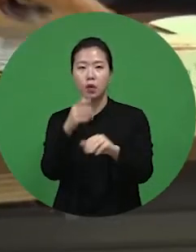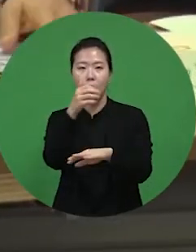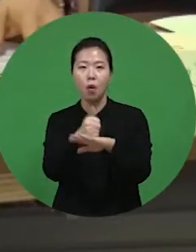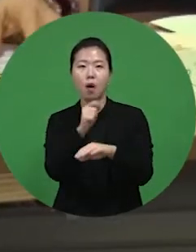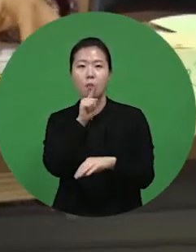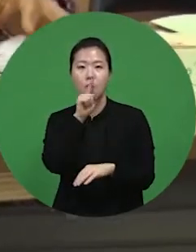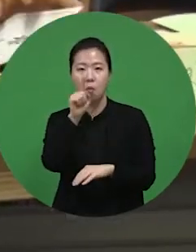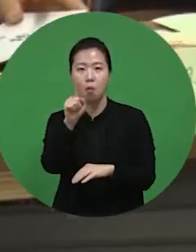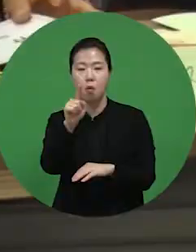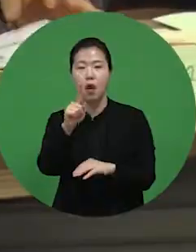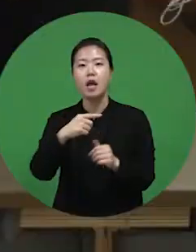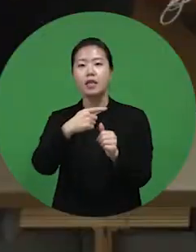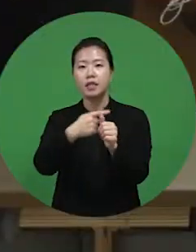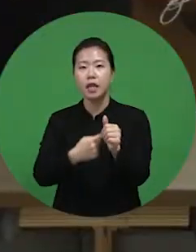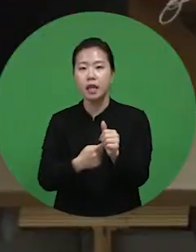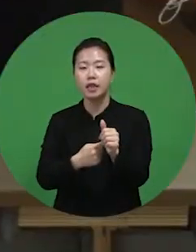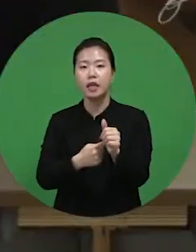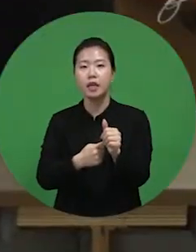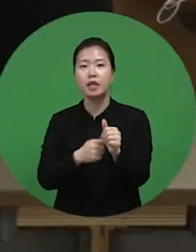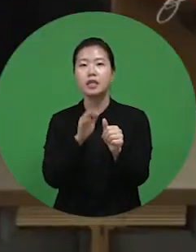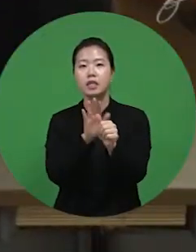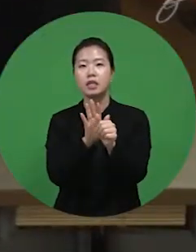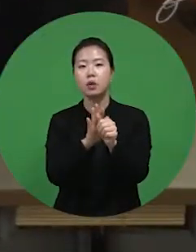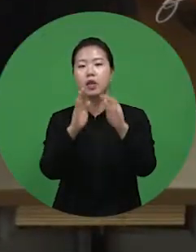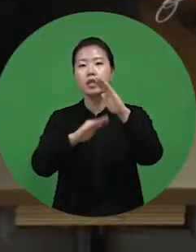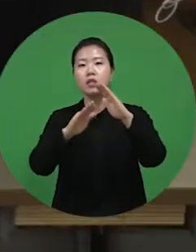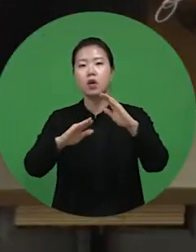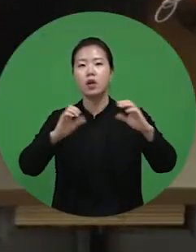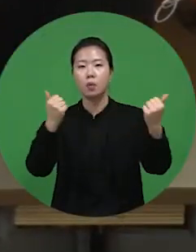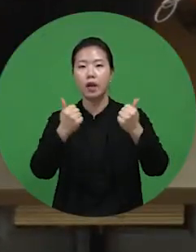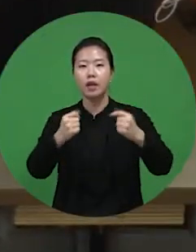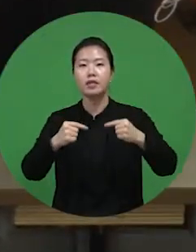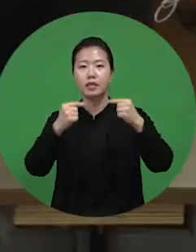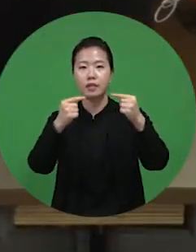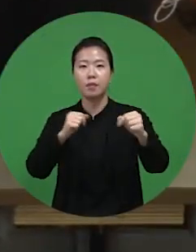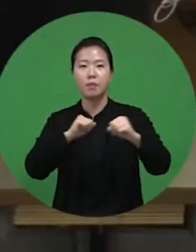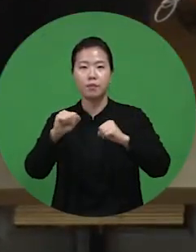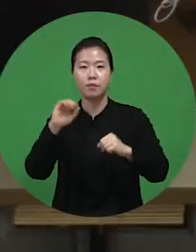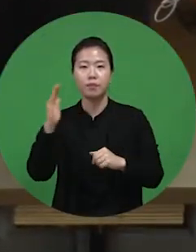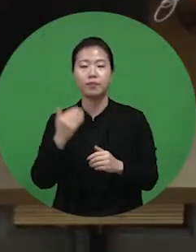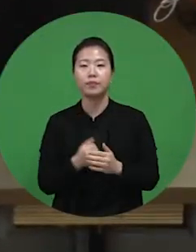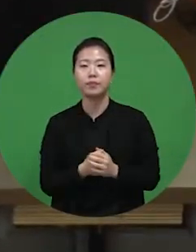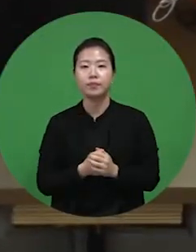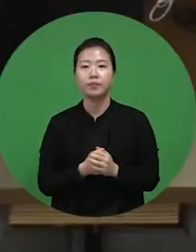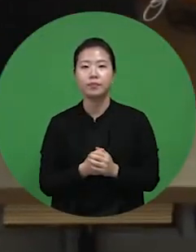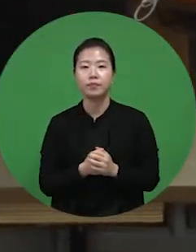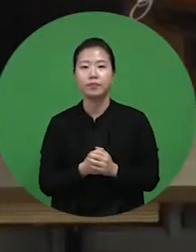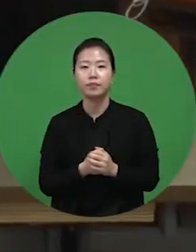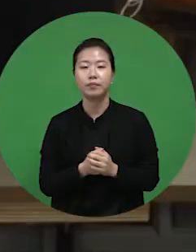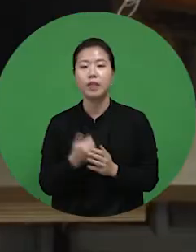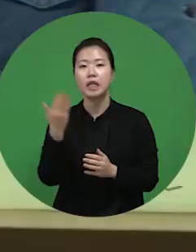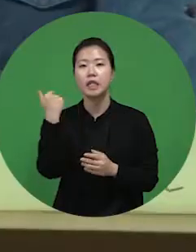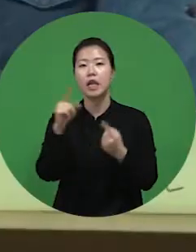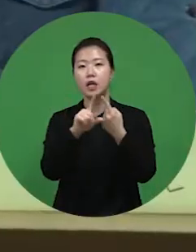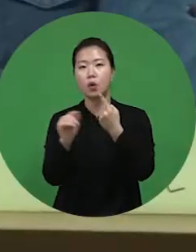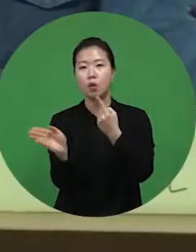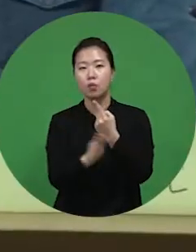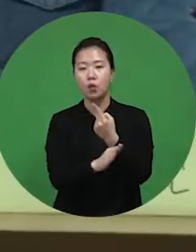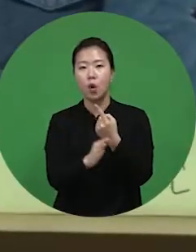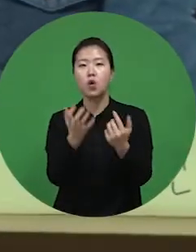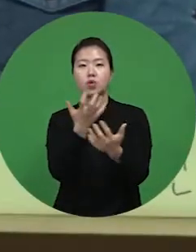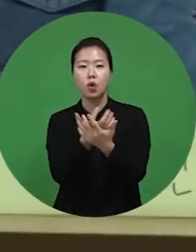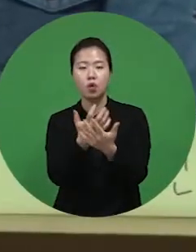및 결과보고와 구로 마을공동체 생태계 지원단 정례회의 참여 등의 활동을 하게 됩니다.